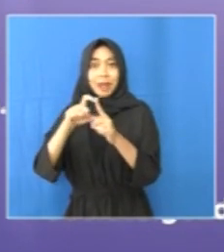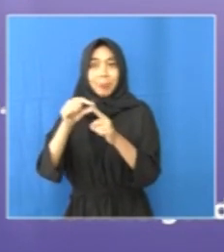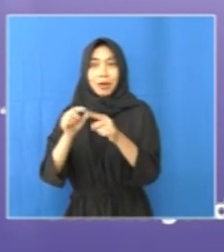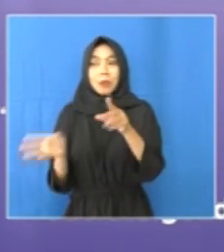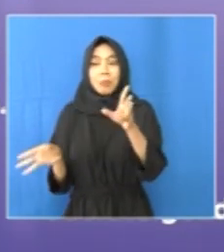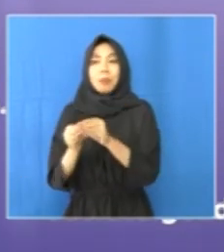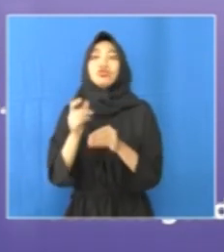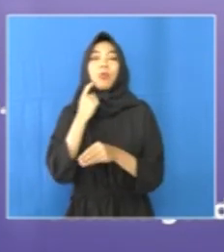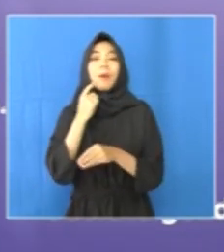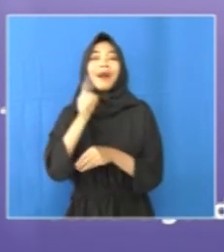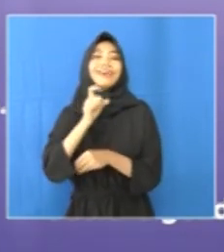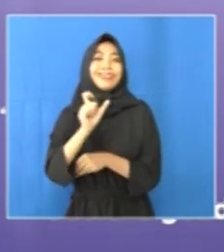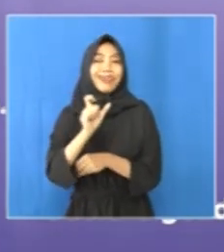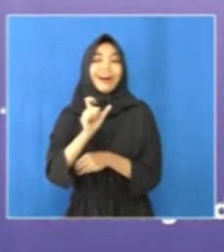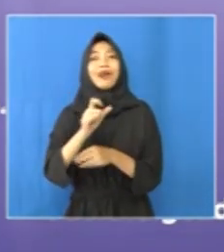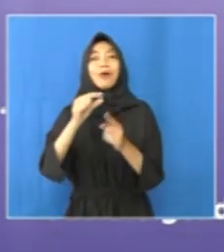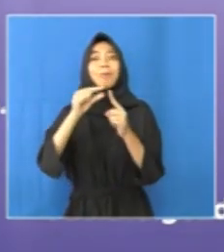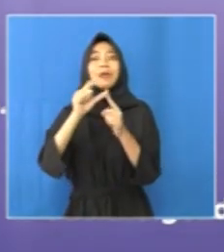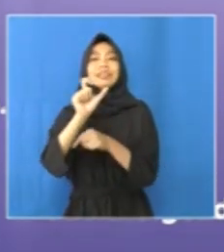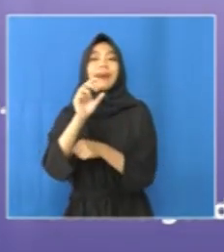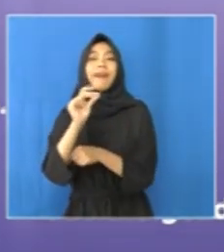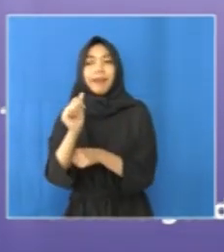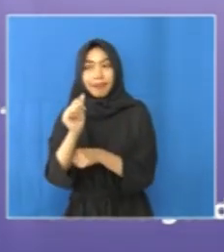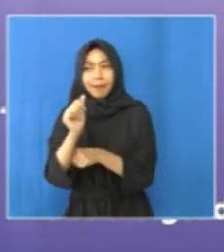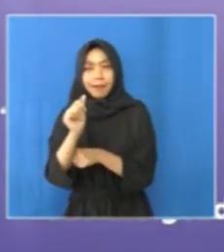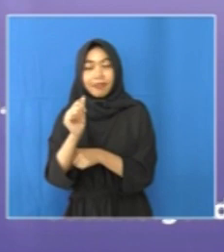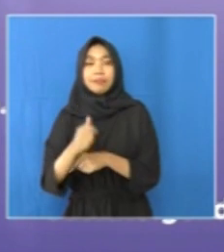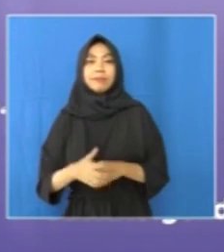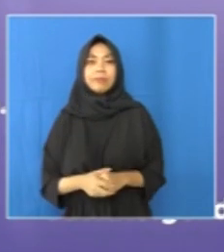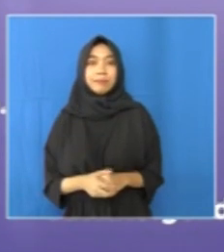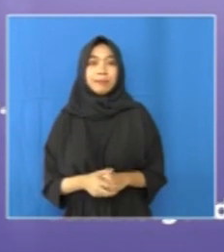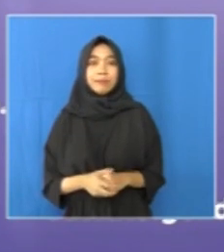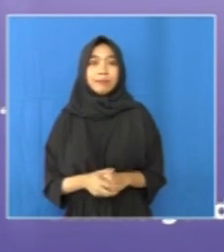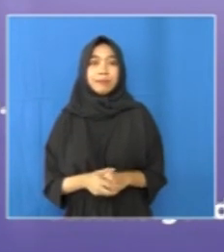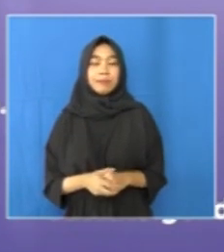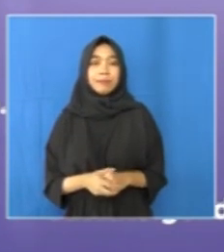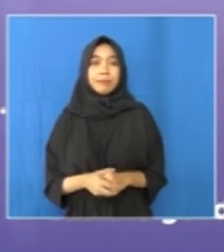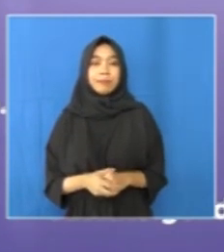real-time PCR yg Hai konfirmasi covert